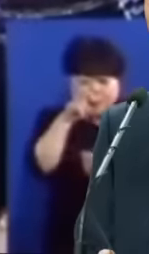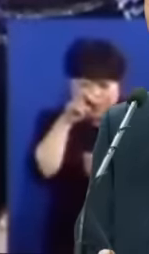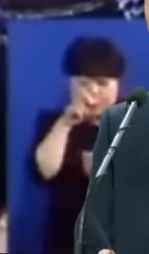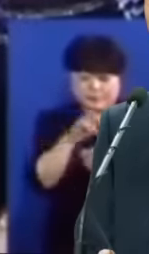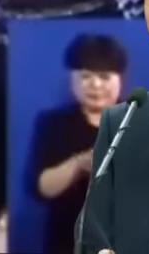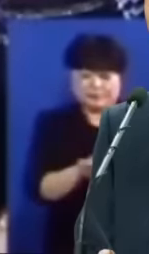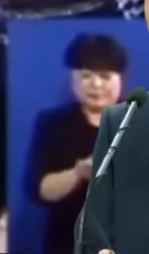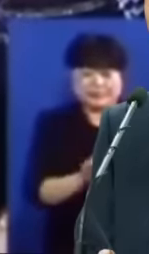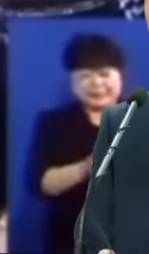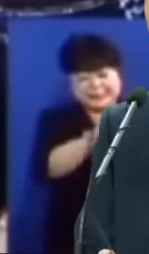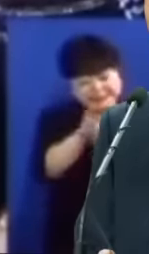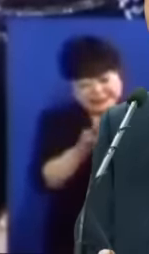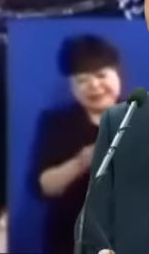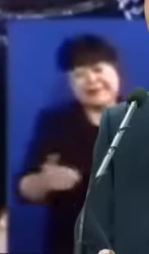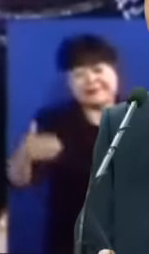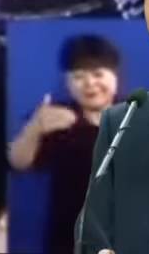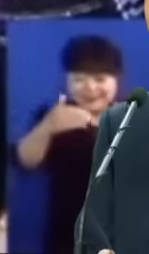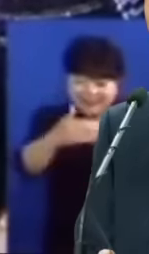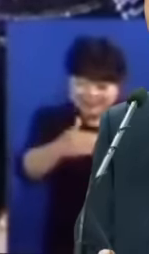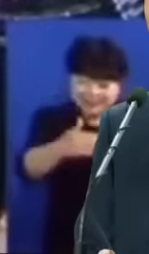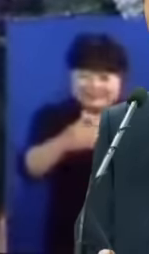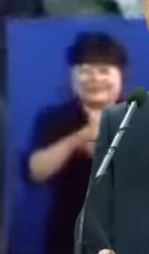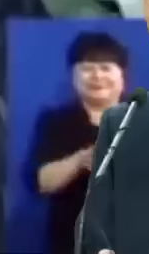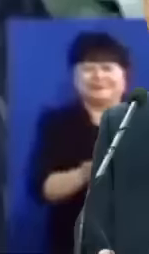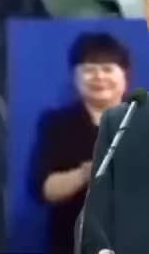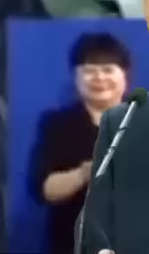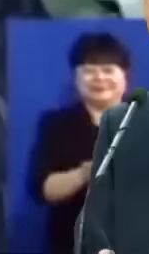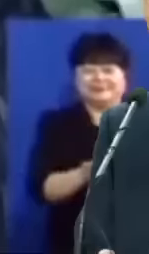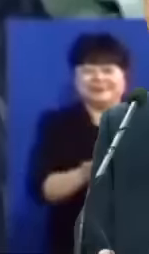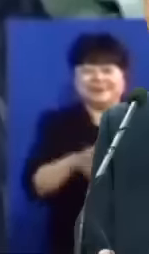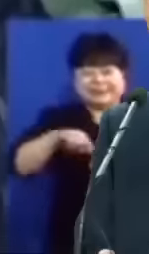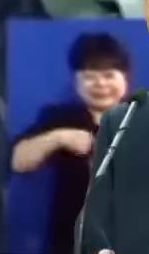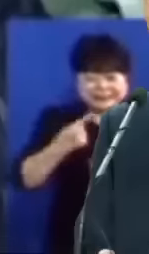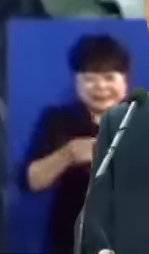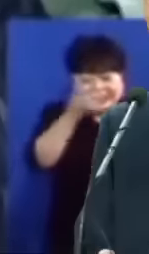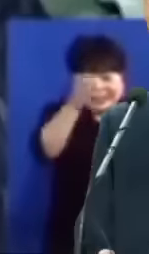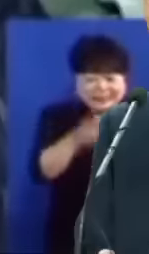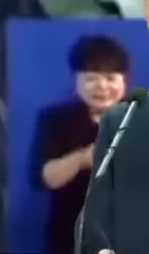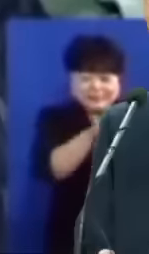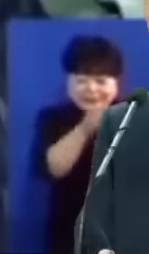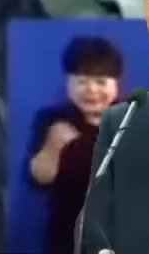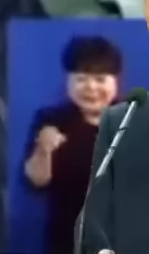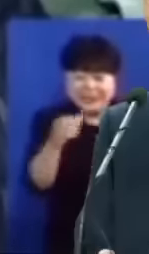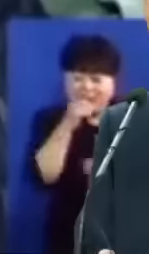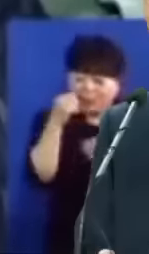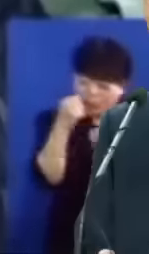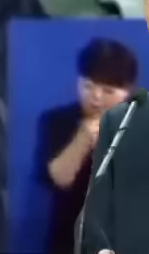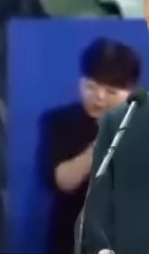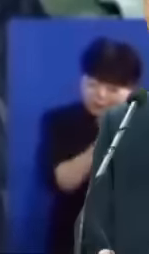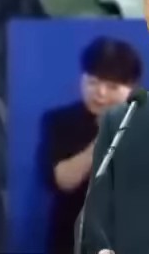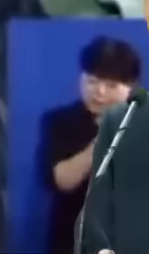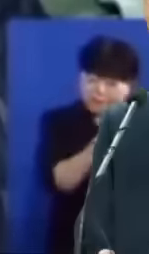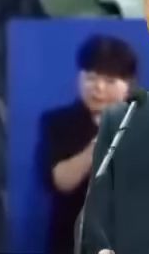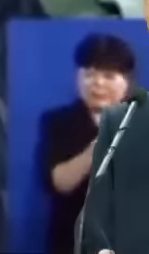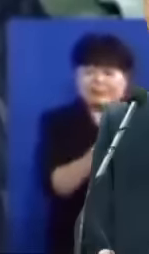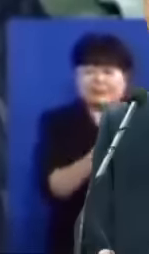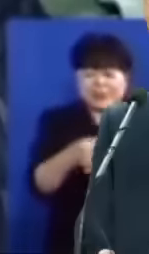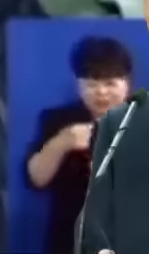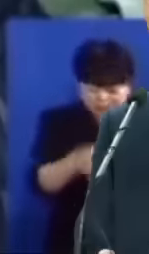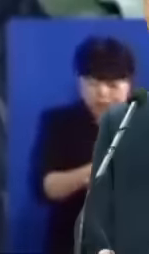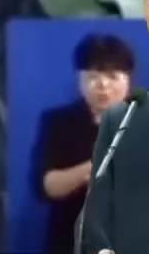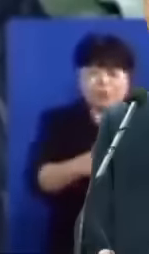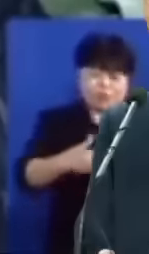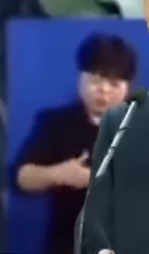미움을 사랑으로 끌어안는다. 그건 자기가 십자가에 못 박히는 각오를 하지